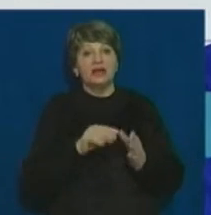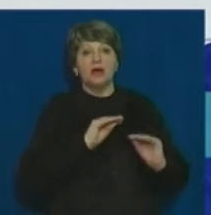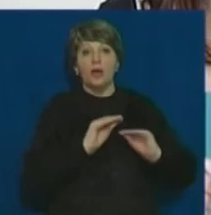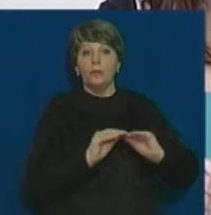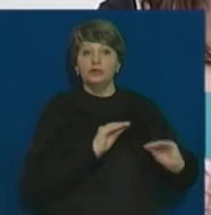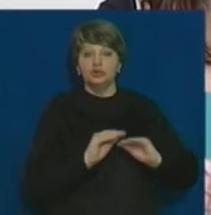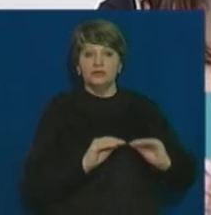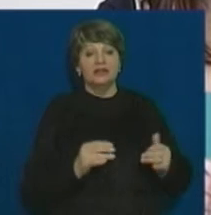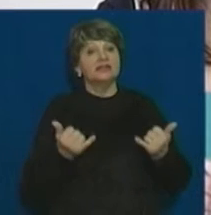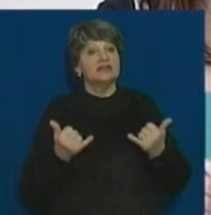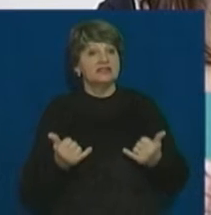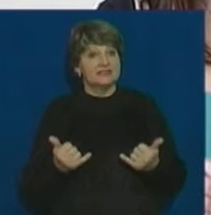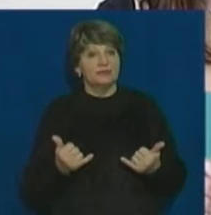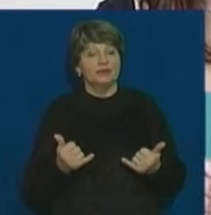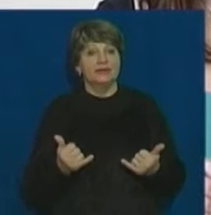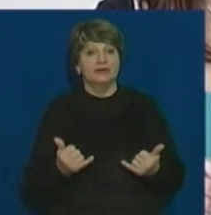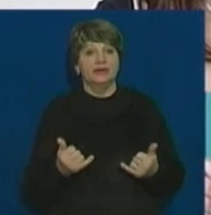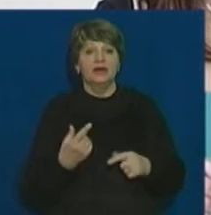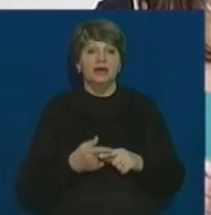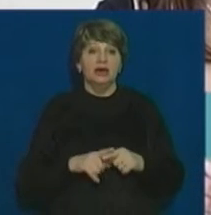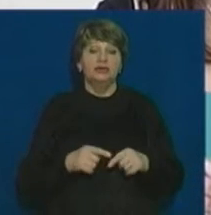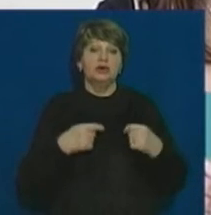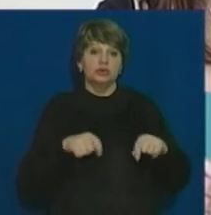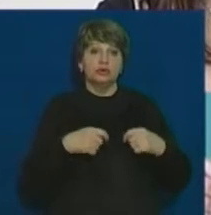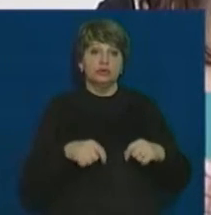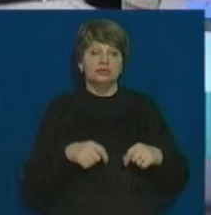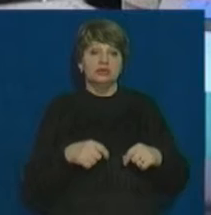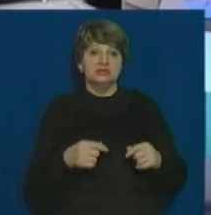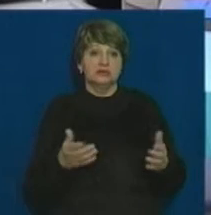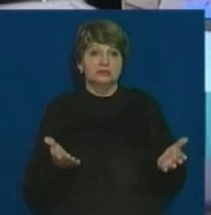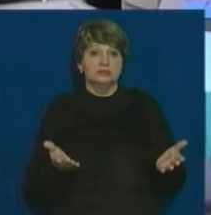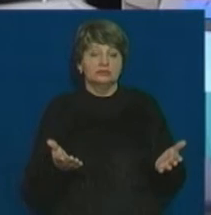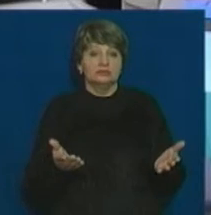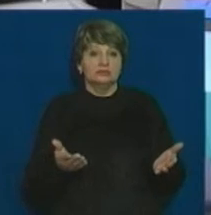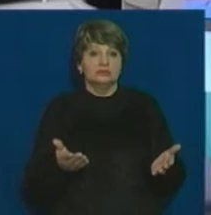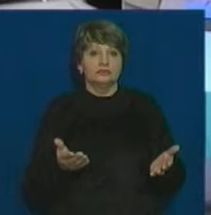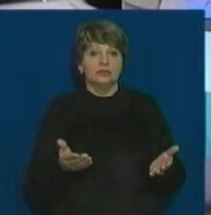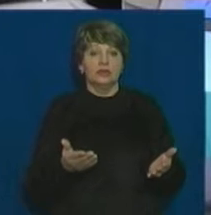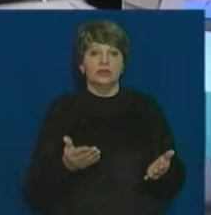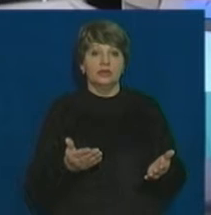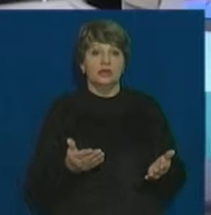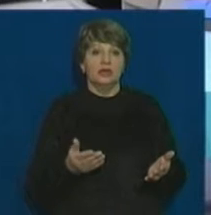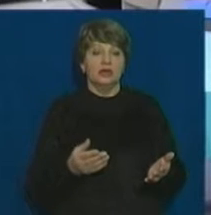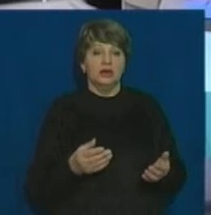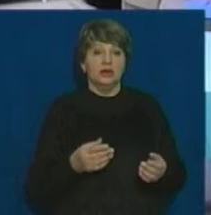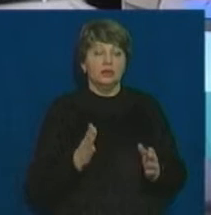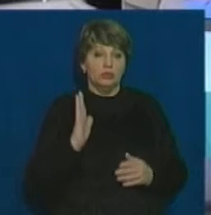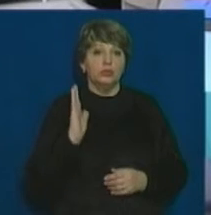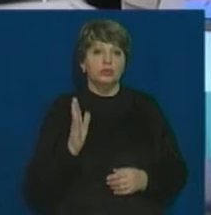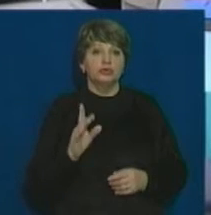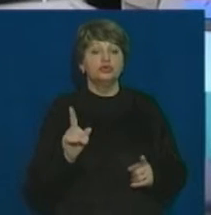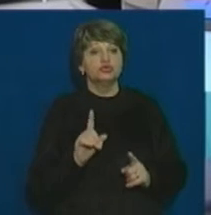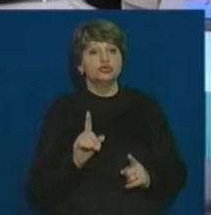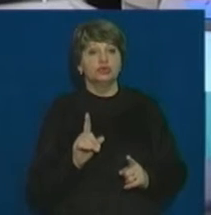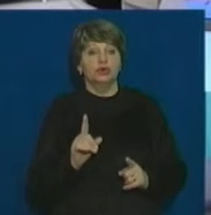сьогодні якби це все торгується, в разі, якщо все-таки вирішать там залишити, що там буде щось